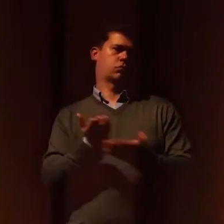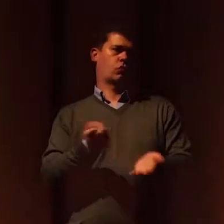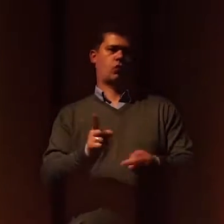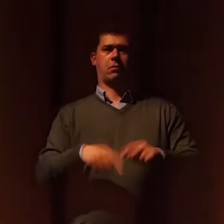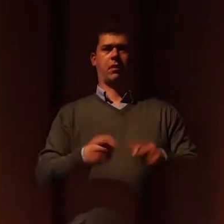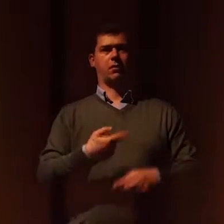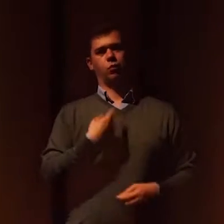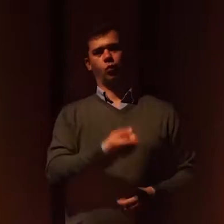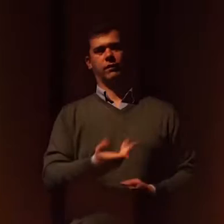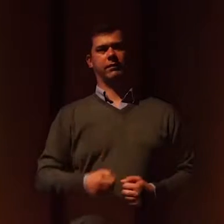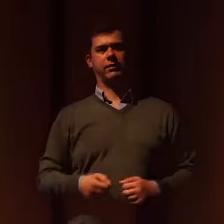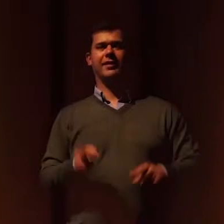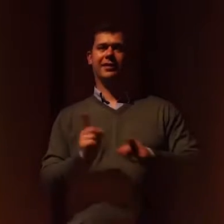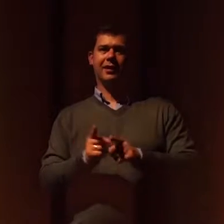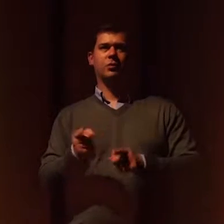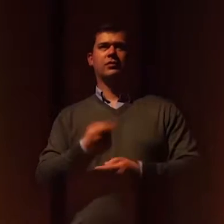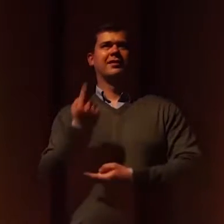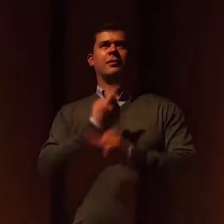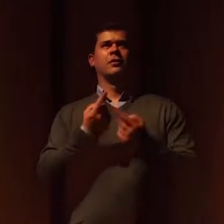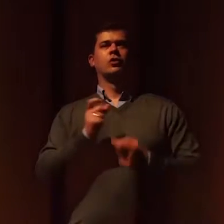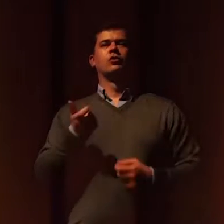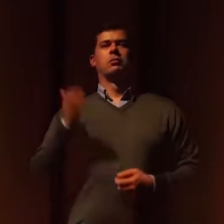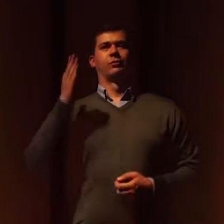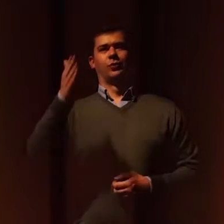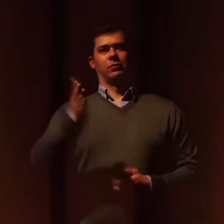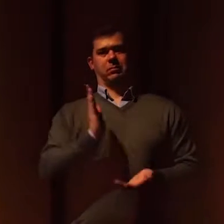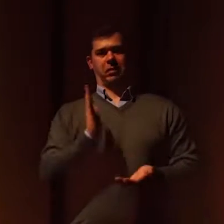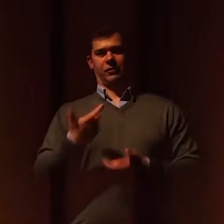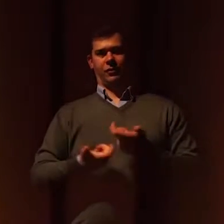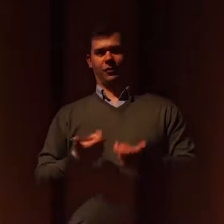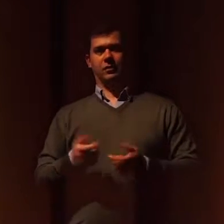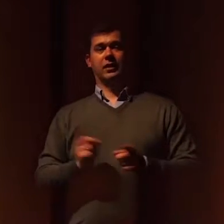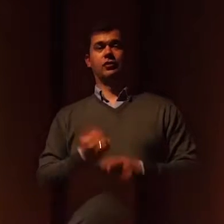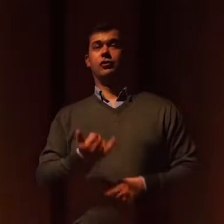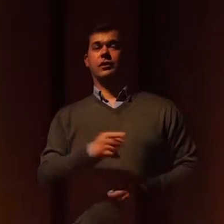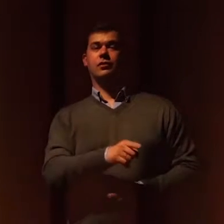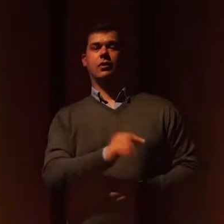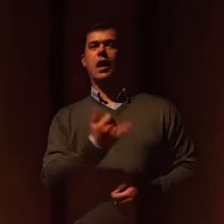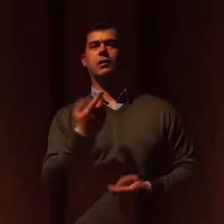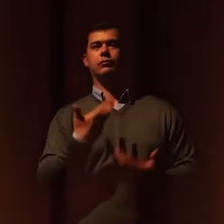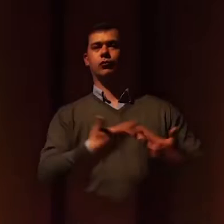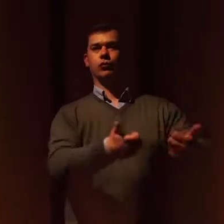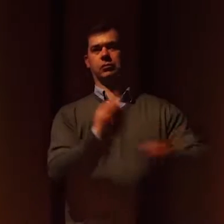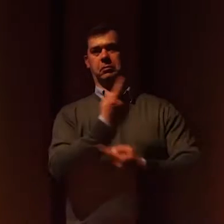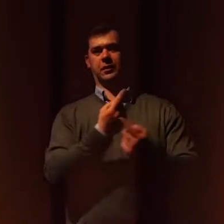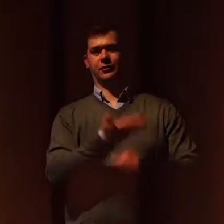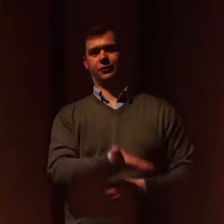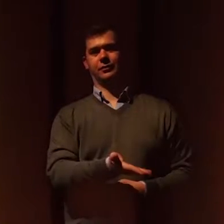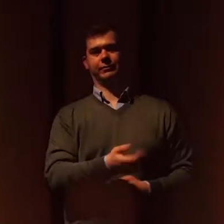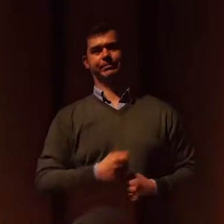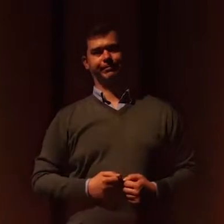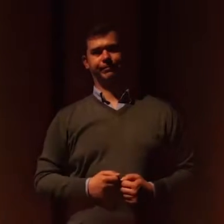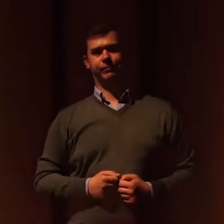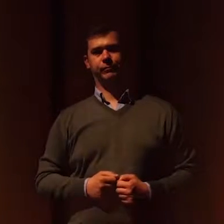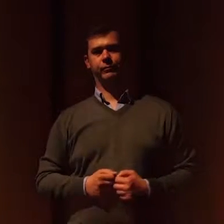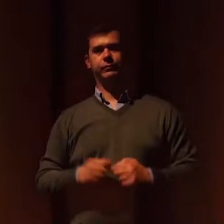ale właśnie często bez brania pod uwagę jak to może być przez dziecko odebrane i w jaki sposób to może wyglądać